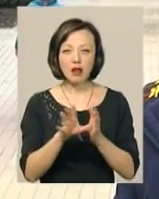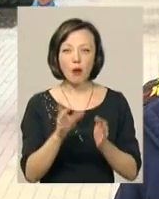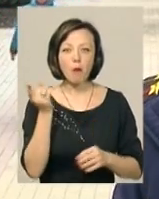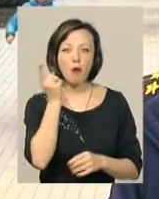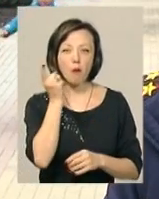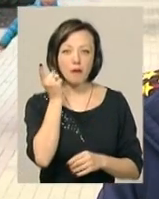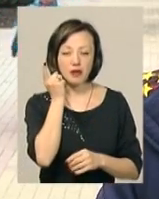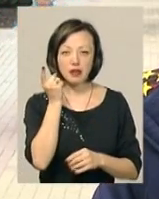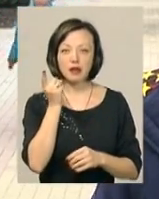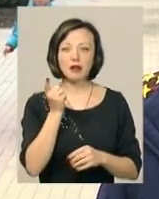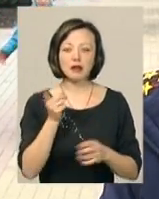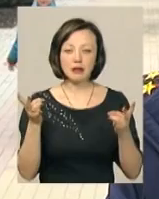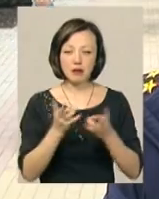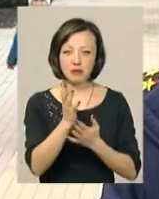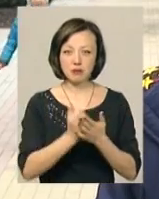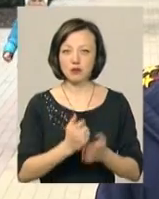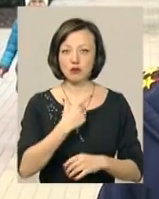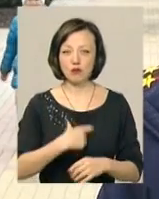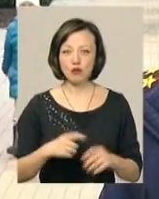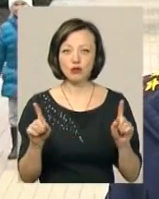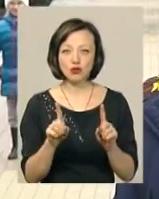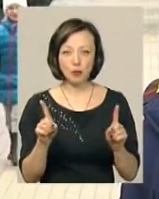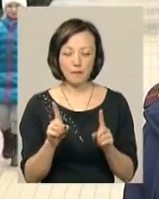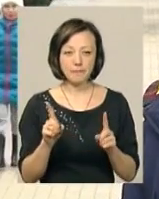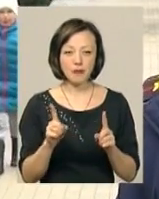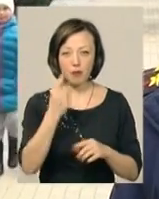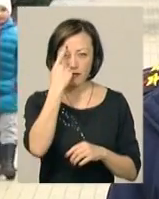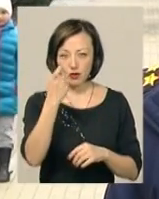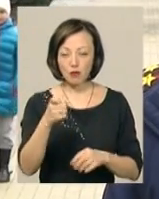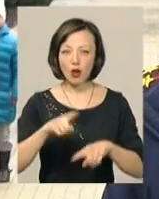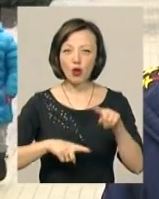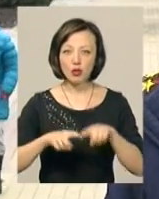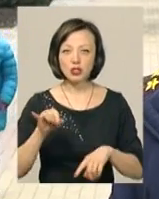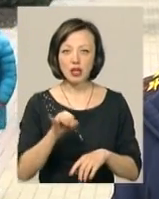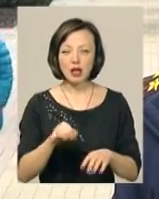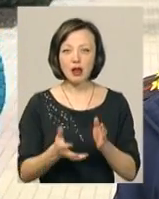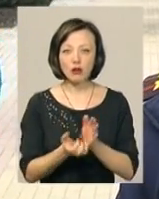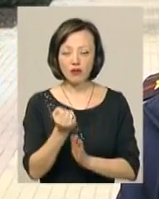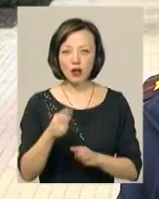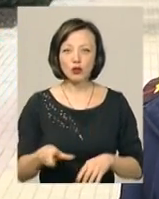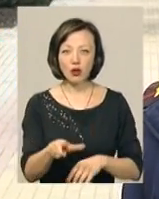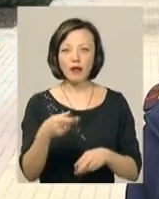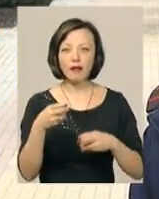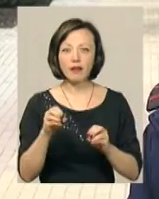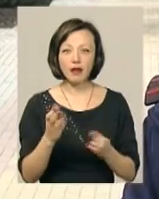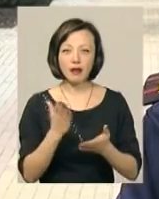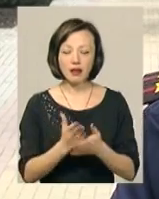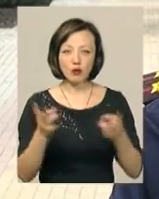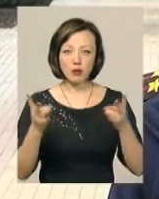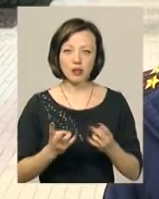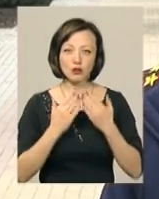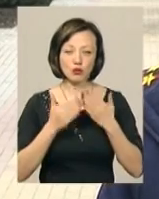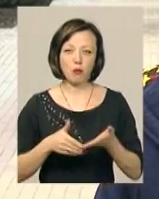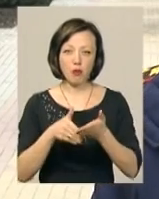для зарядки мобільного телефону, щоб повідомити і родичів, і рятувальників, і дорожників, де ви є, яка є необхідність вам